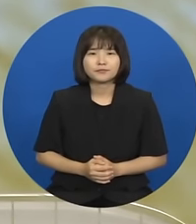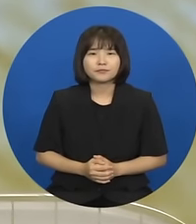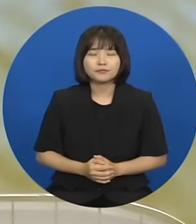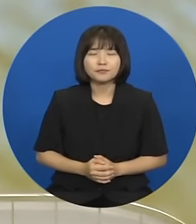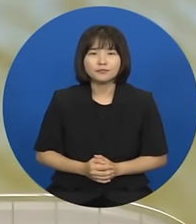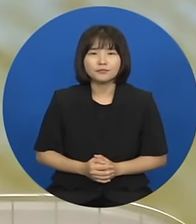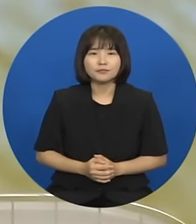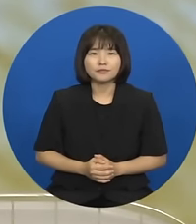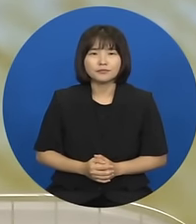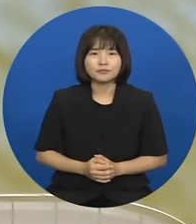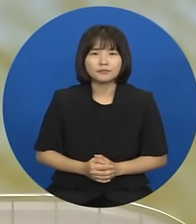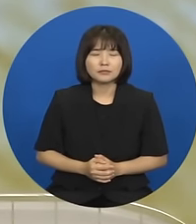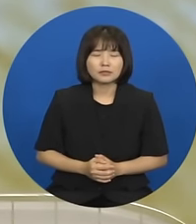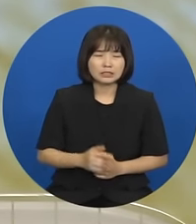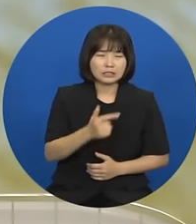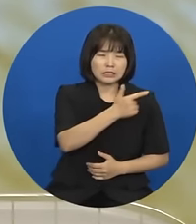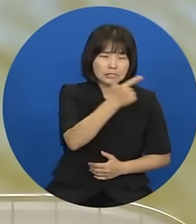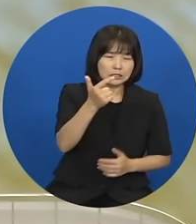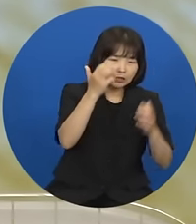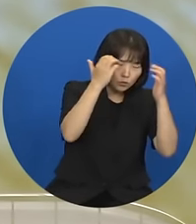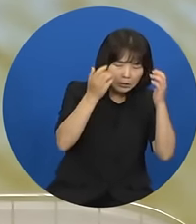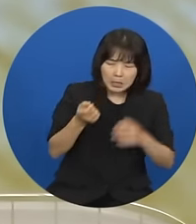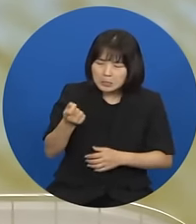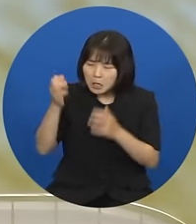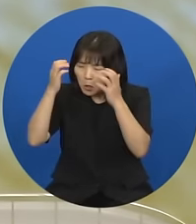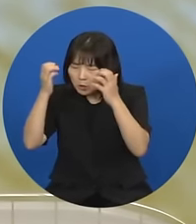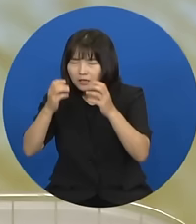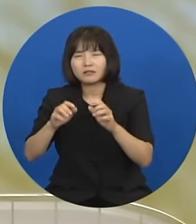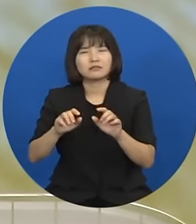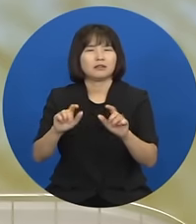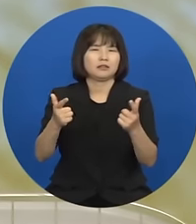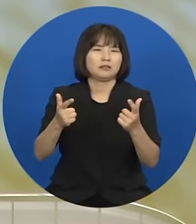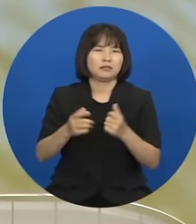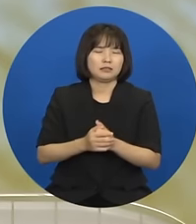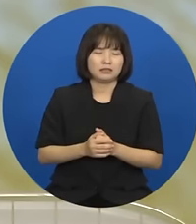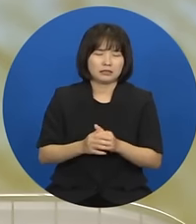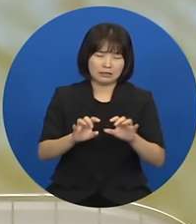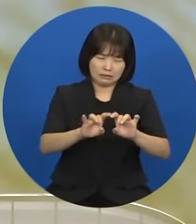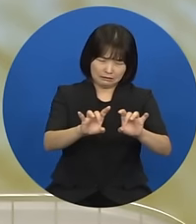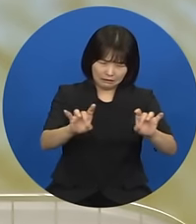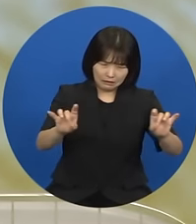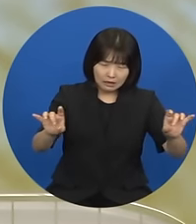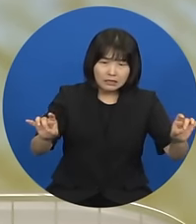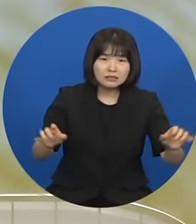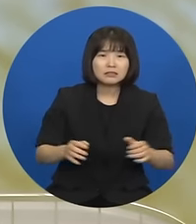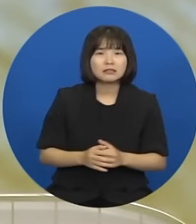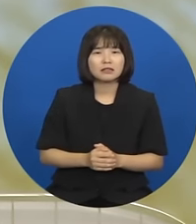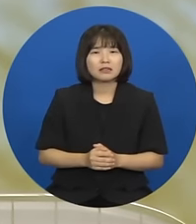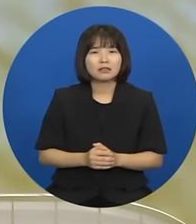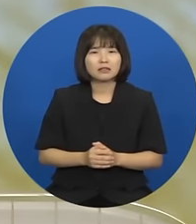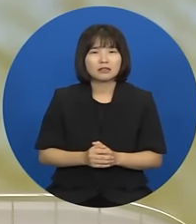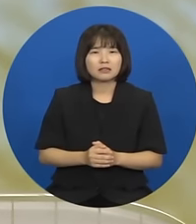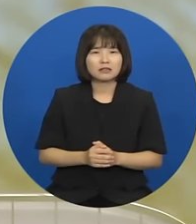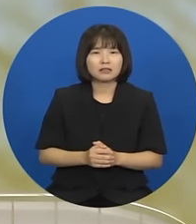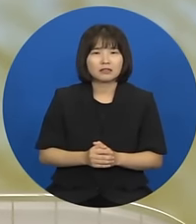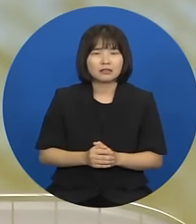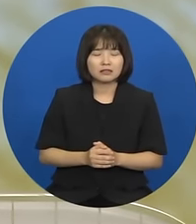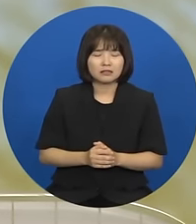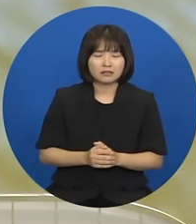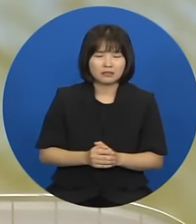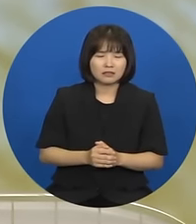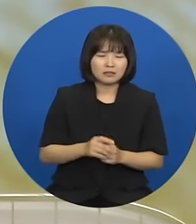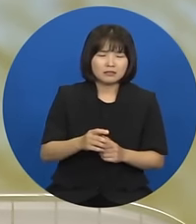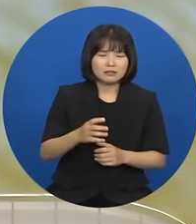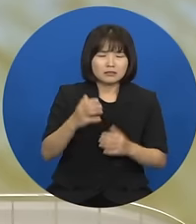큰 고난, 작은 고난이 있는 게 아니고 각자가 경험하는 고난이 그 당사자에게는 너무나 태산 같은 문제이기